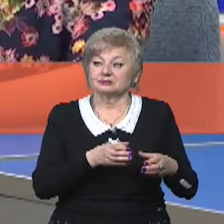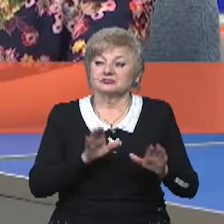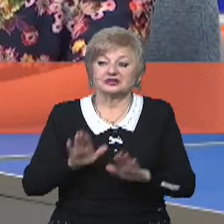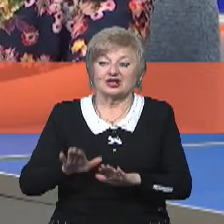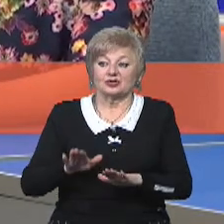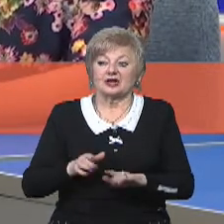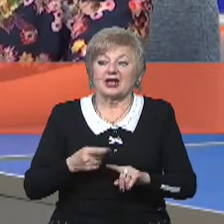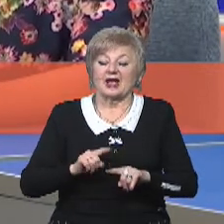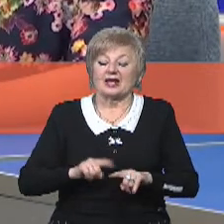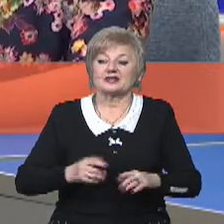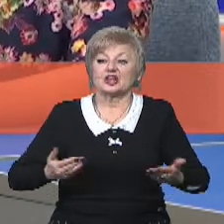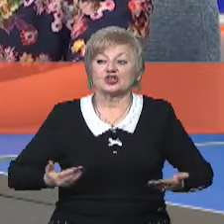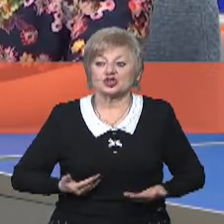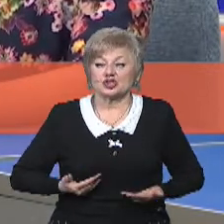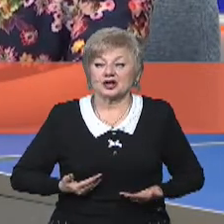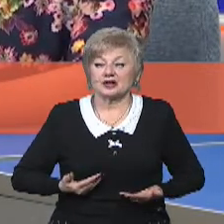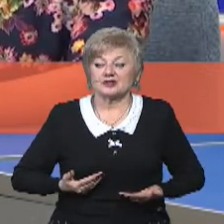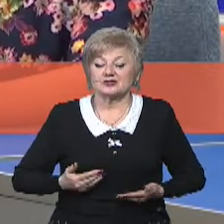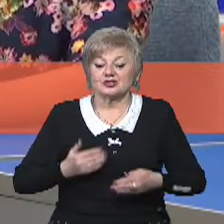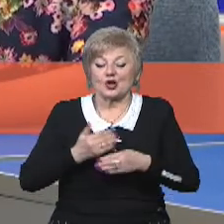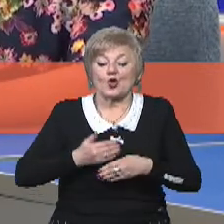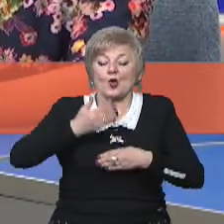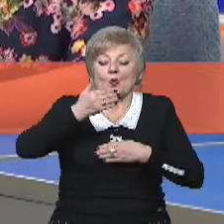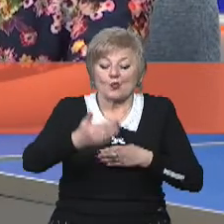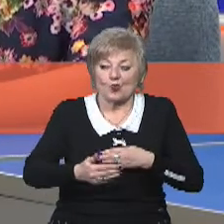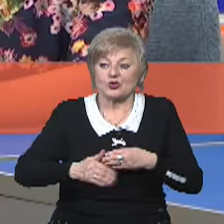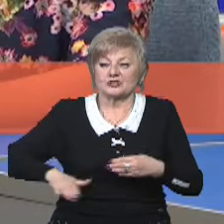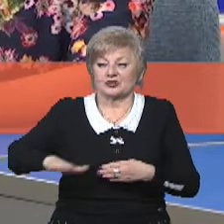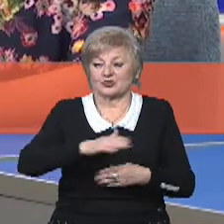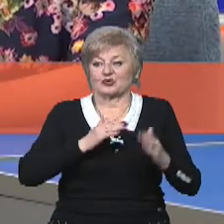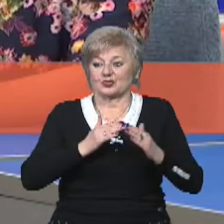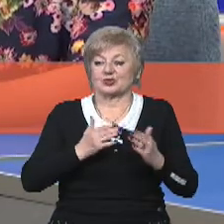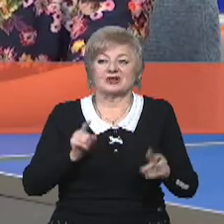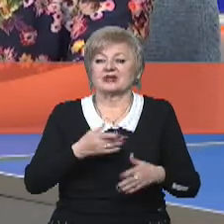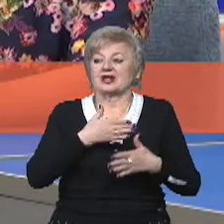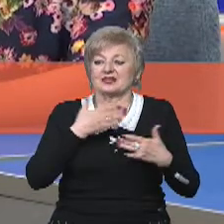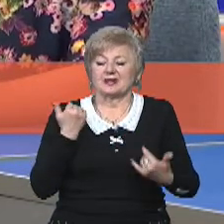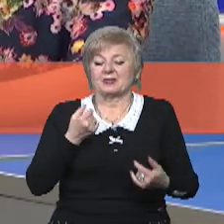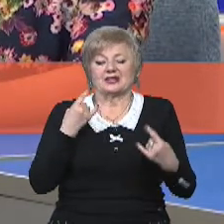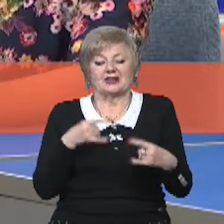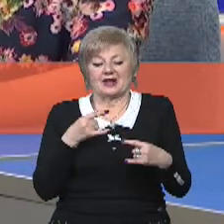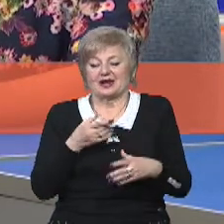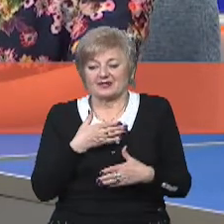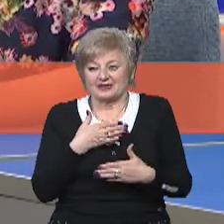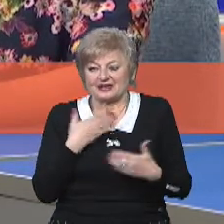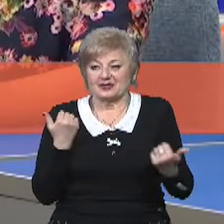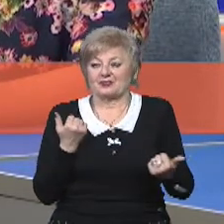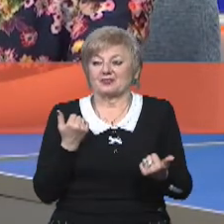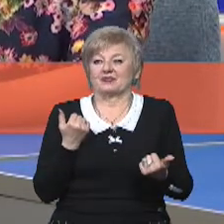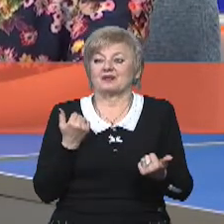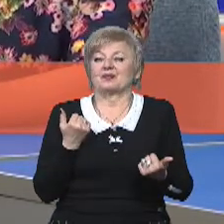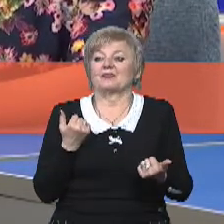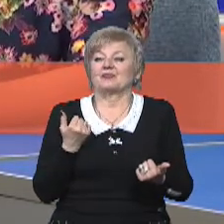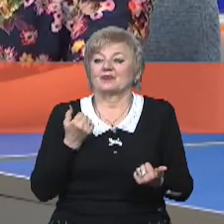експедиція, це життя поза зоною цивілізації. Там, де немає телебачення, там, де